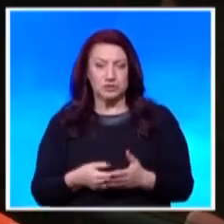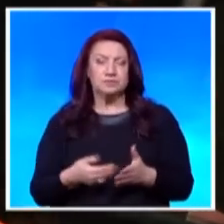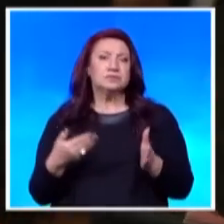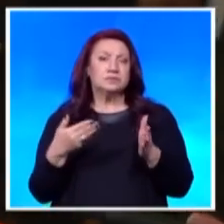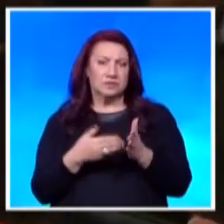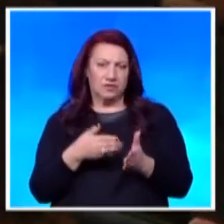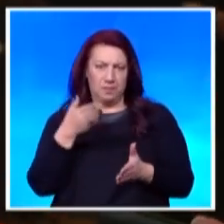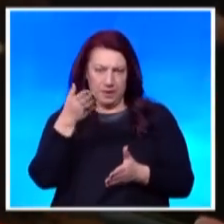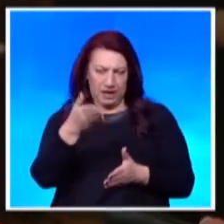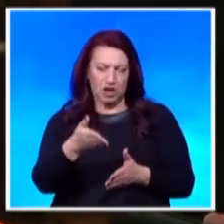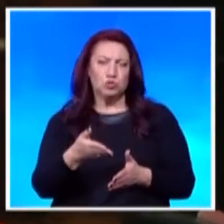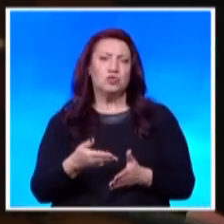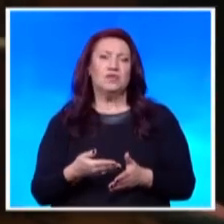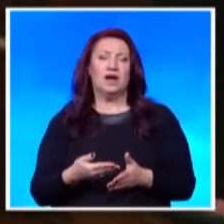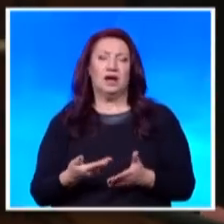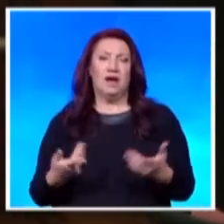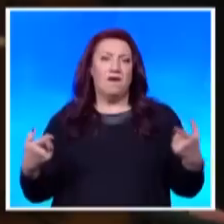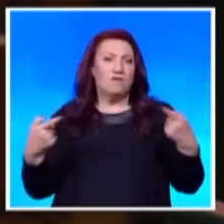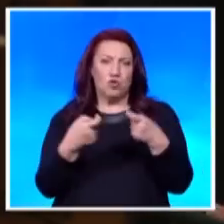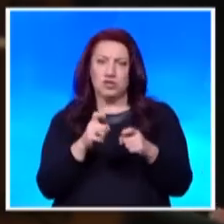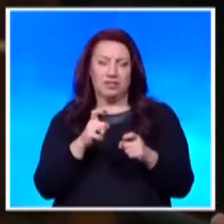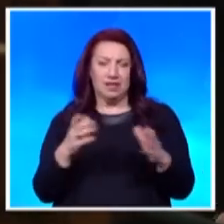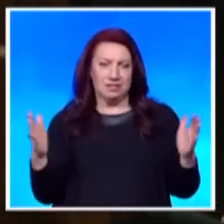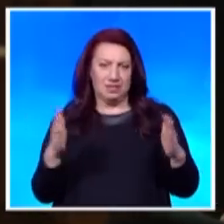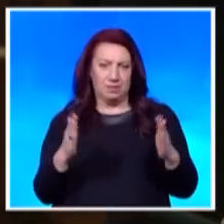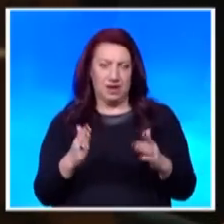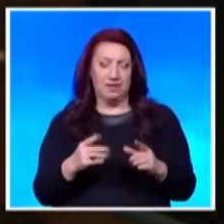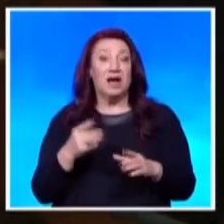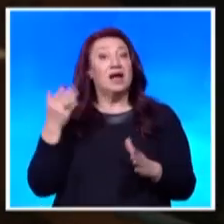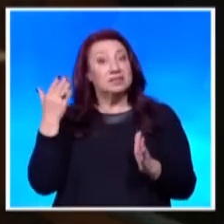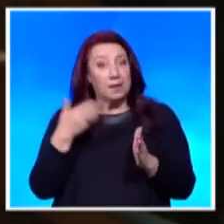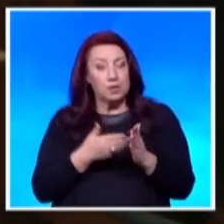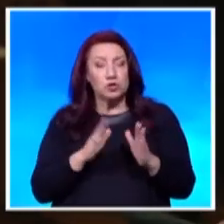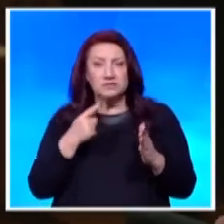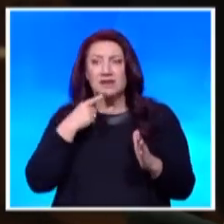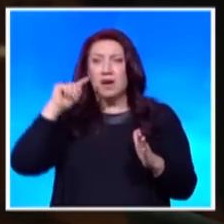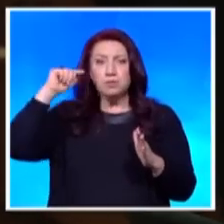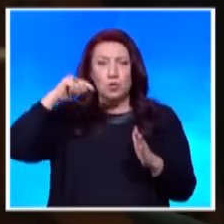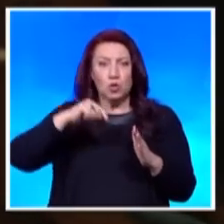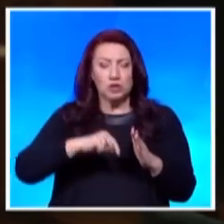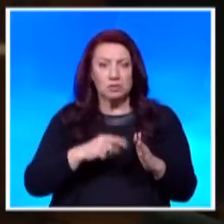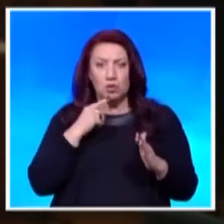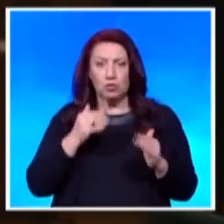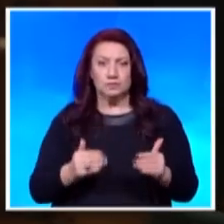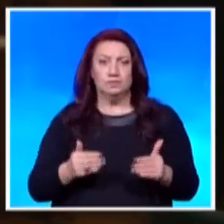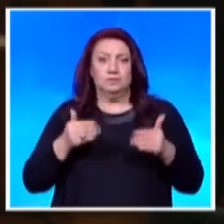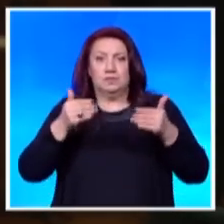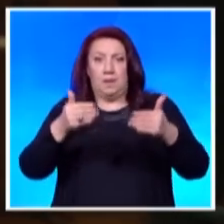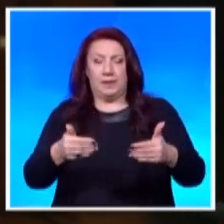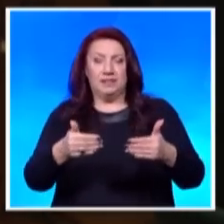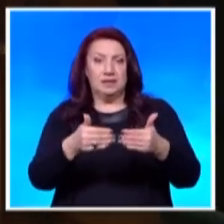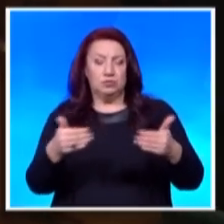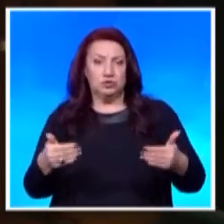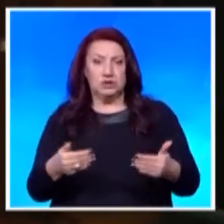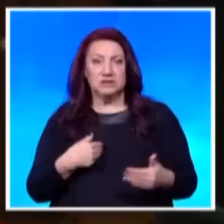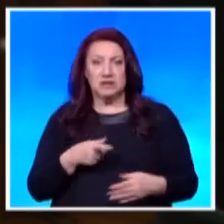на Украйна, конфликта не стихва, се задълбочава. Това, което се случва, е изнасяне на по-предни позиции на ядрено оръжие, което